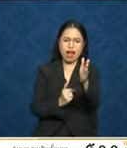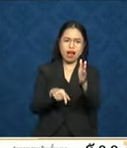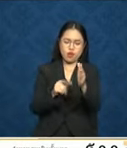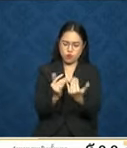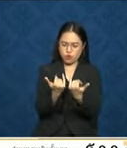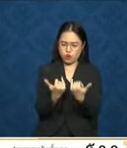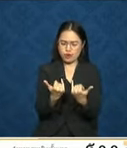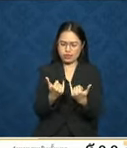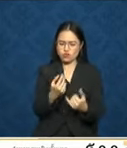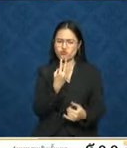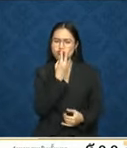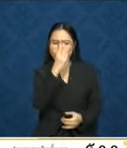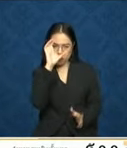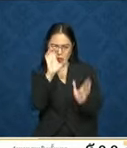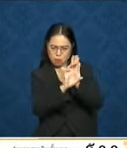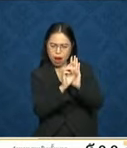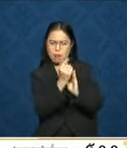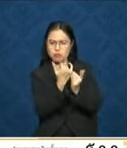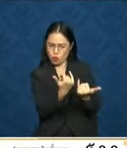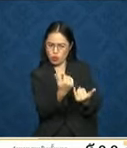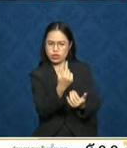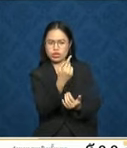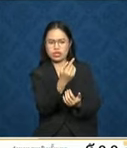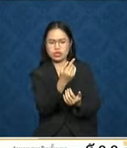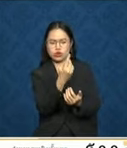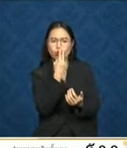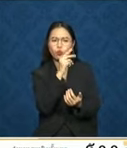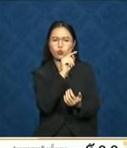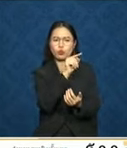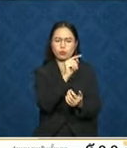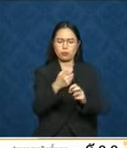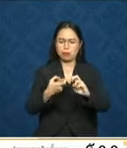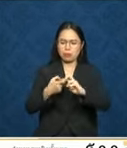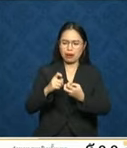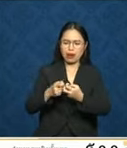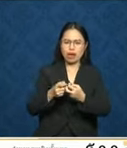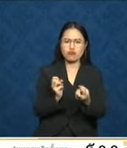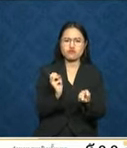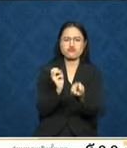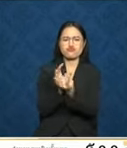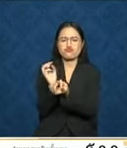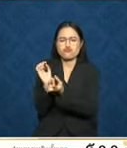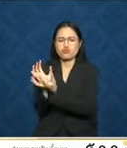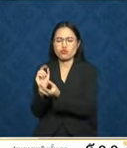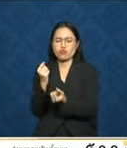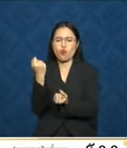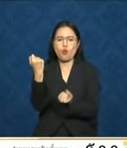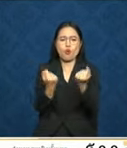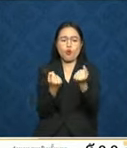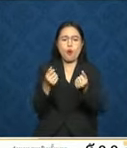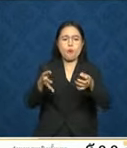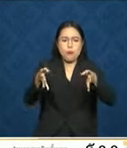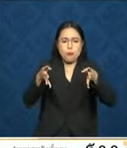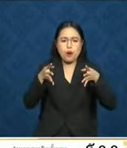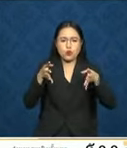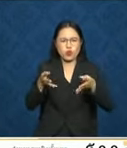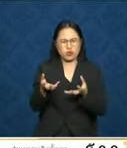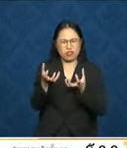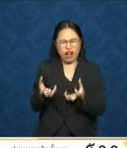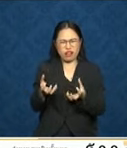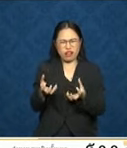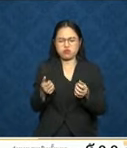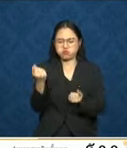างเป็นไปตามสภาพที่เกิดขึ้นนะครับได้รับความเสียหายจากการที่มีรถบรรทุกหนักนะครับใช้เส้นทาง